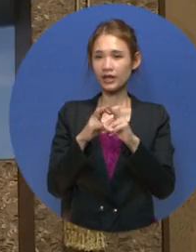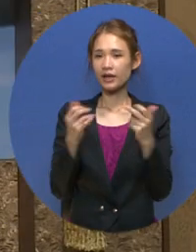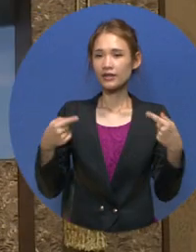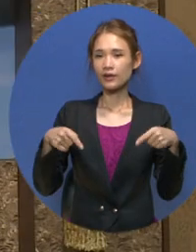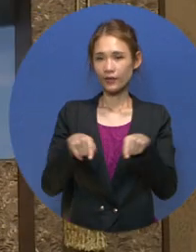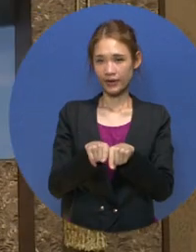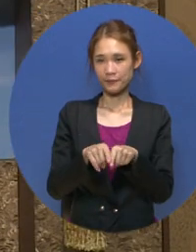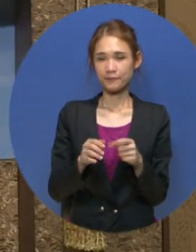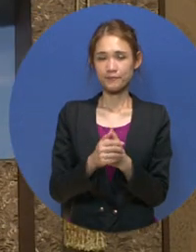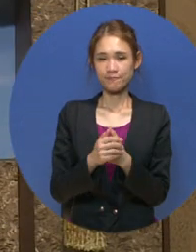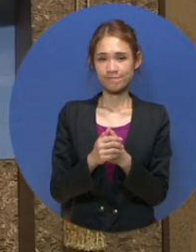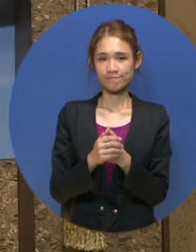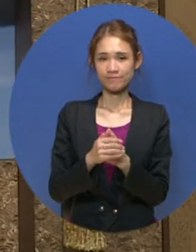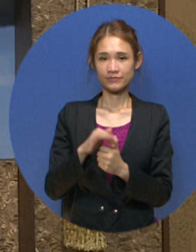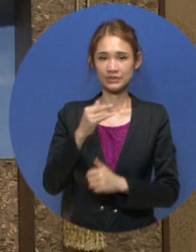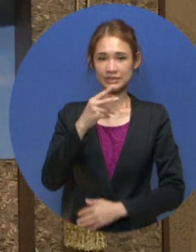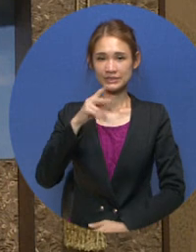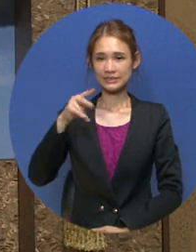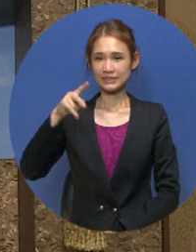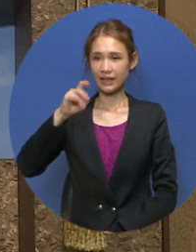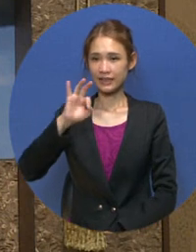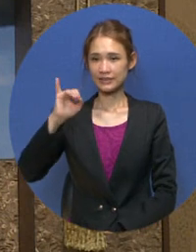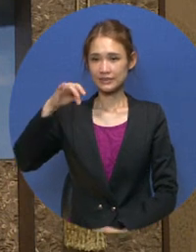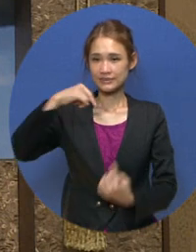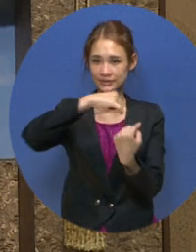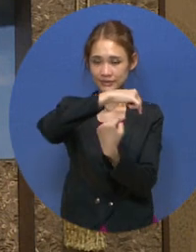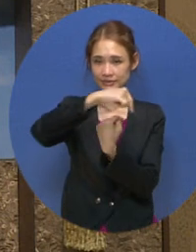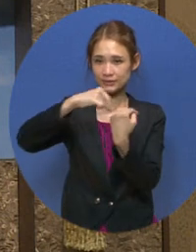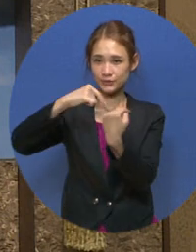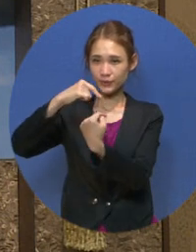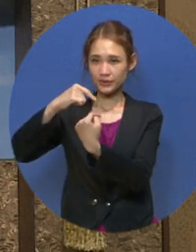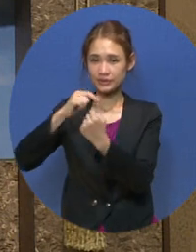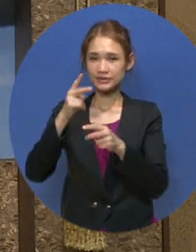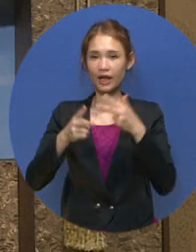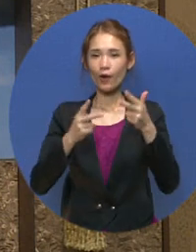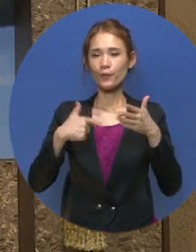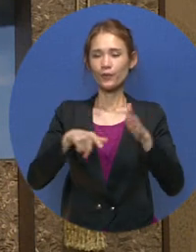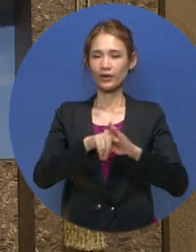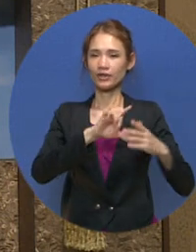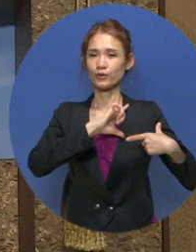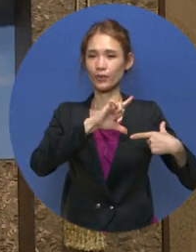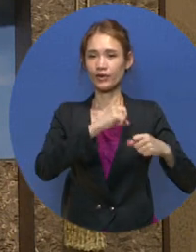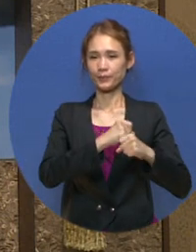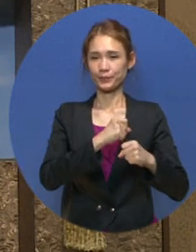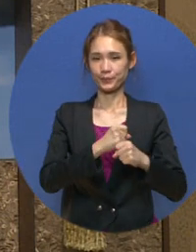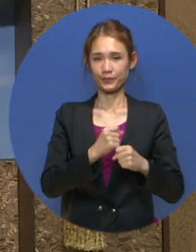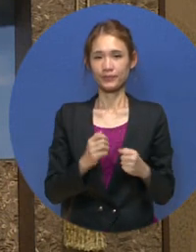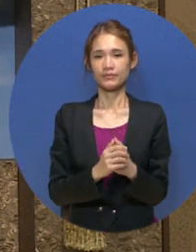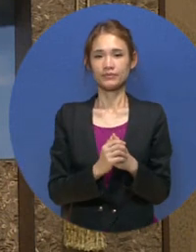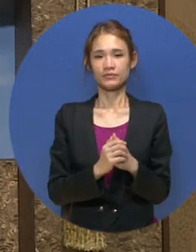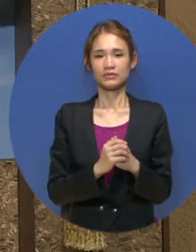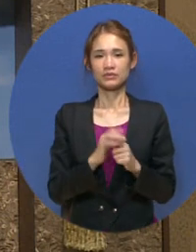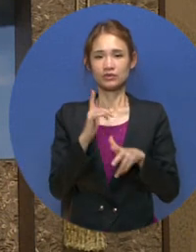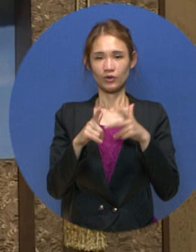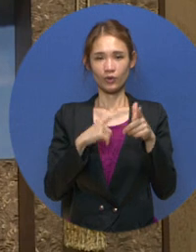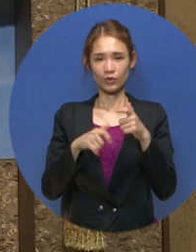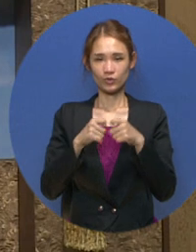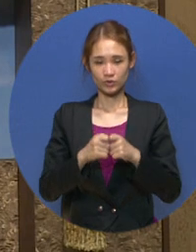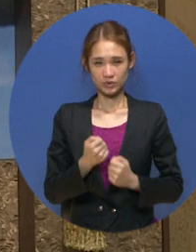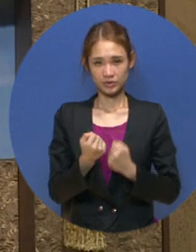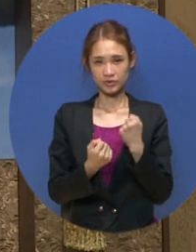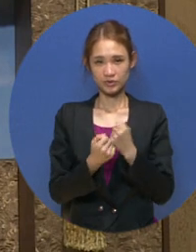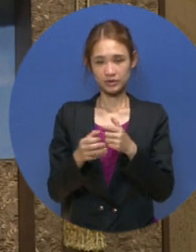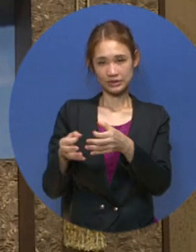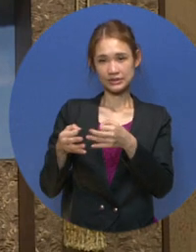함께 리사이클 사업을 하기 위해서 만든 저희 브랜드고요. 네. 구체적으로 숲스토리 사업을 통해서는